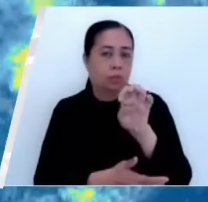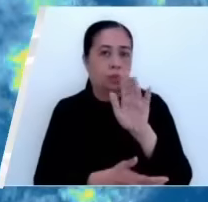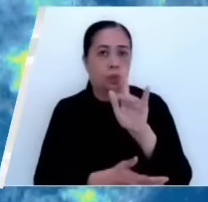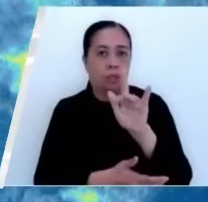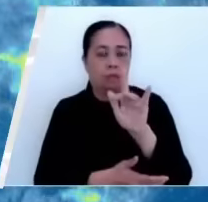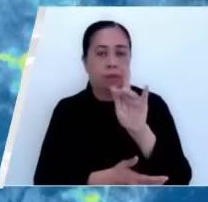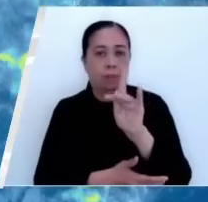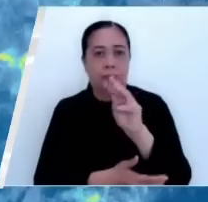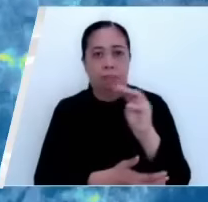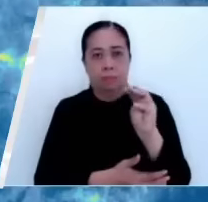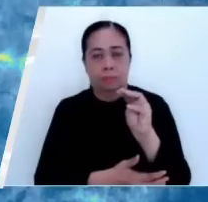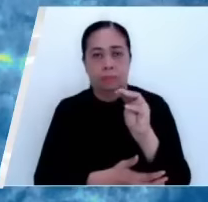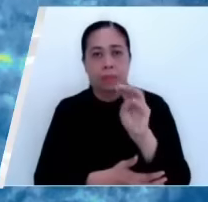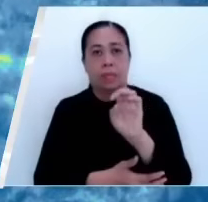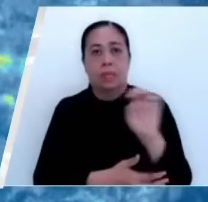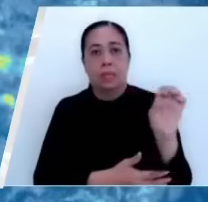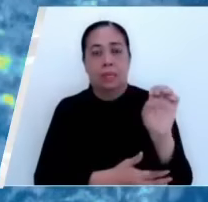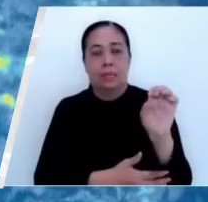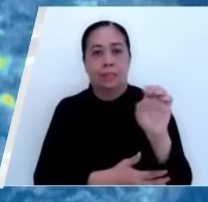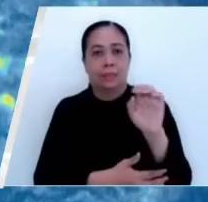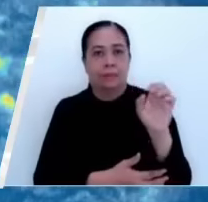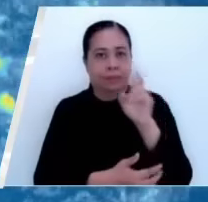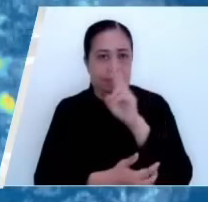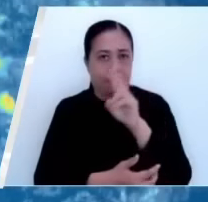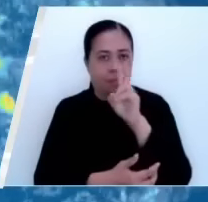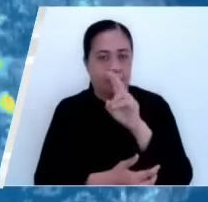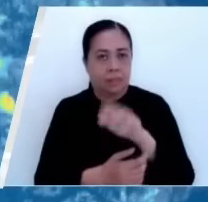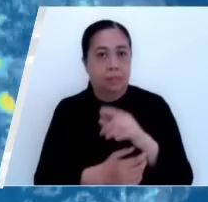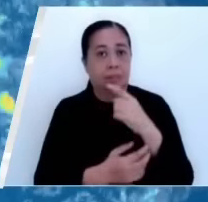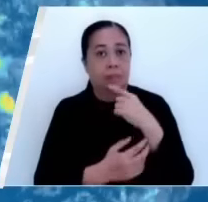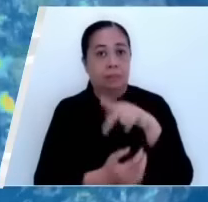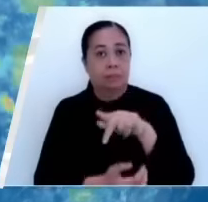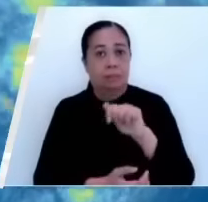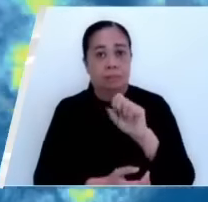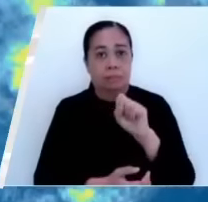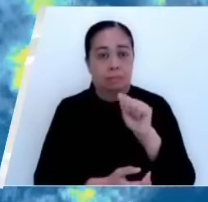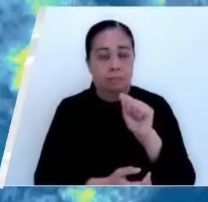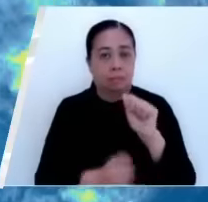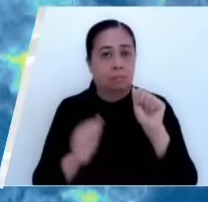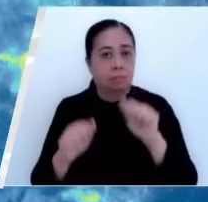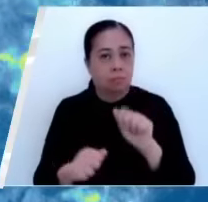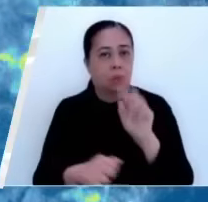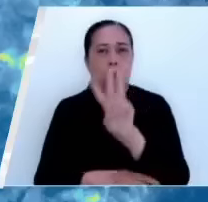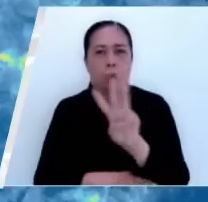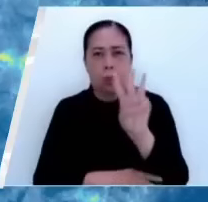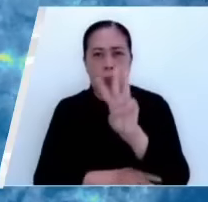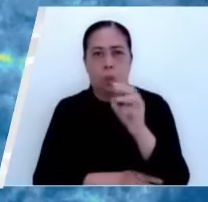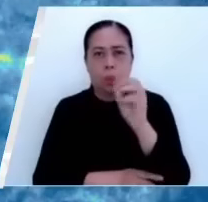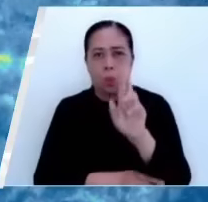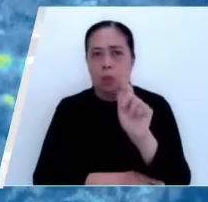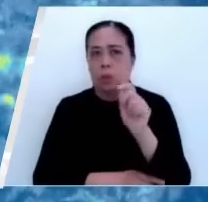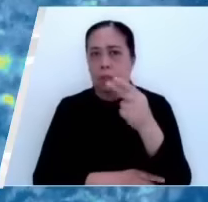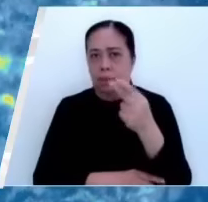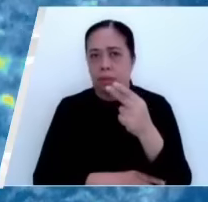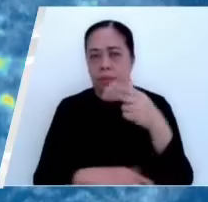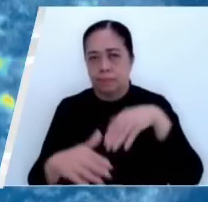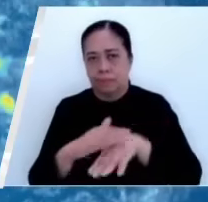kilometers silangan ng Eastern Visayas. Sabi po ng PAGASA, posibleng Miyerkules o Webes ito pumasok sa